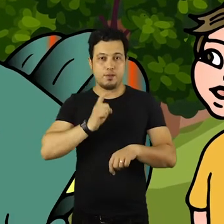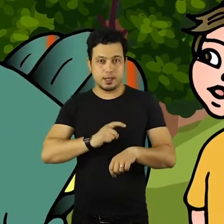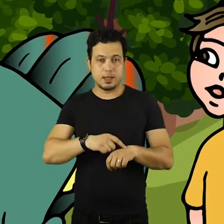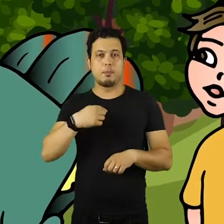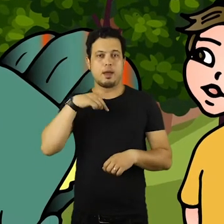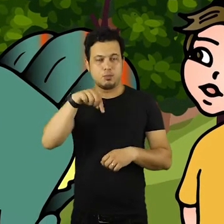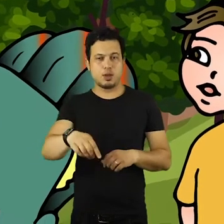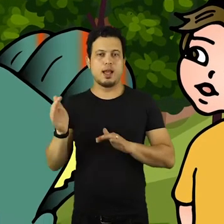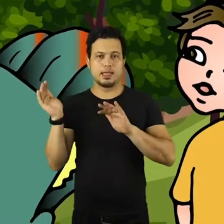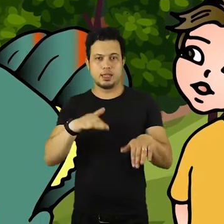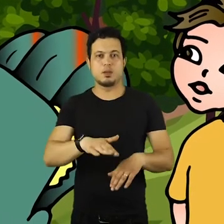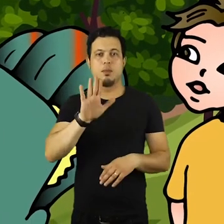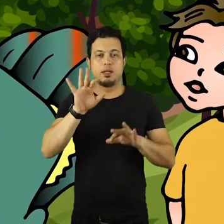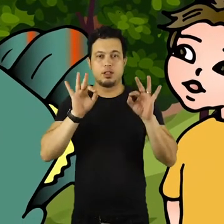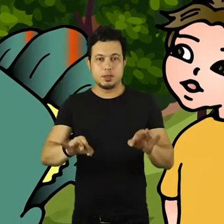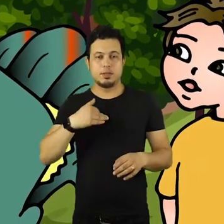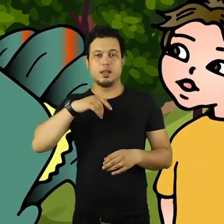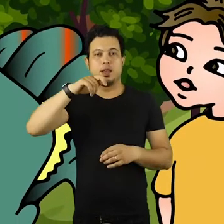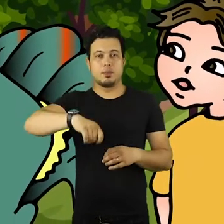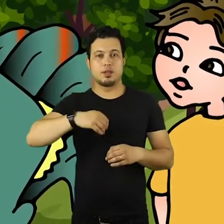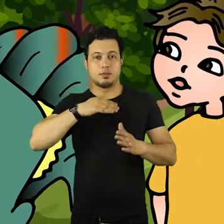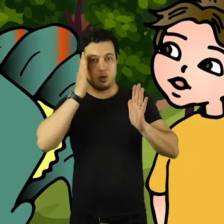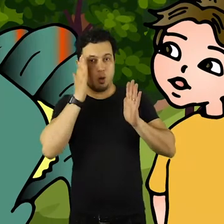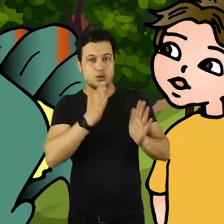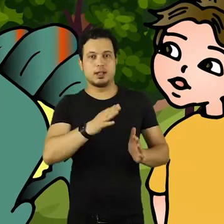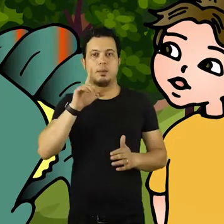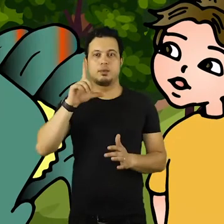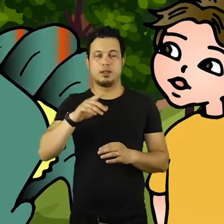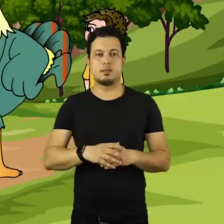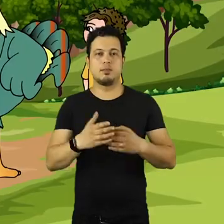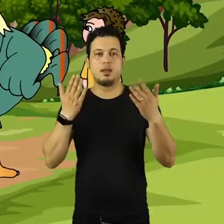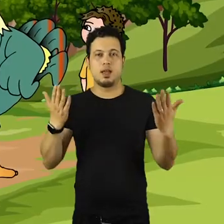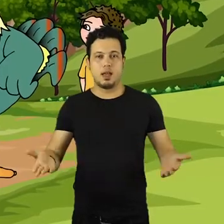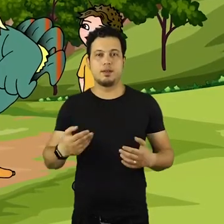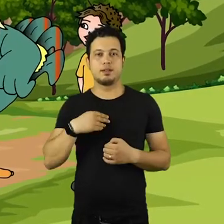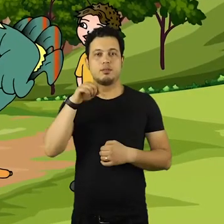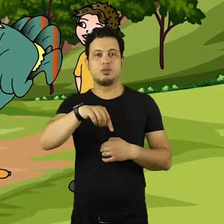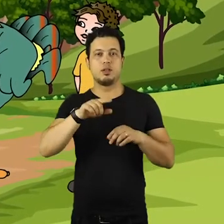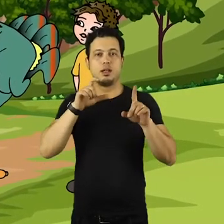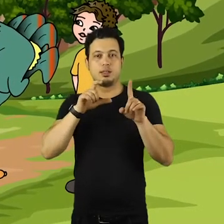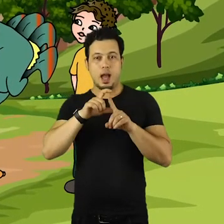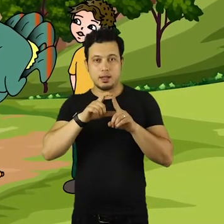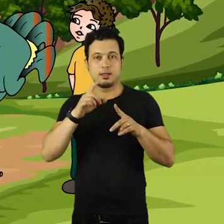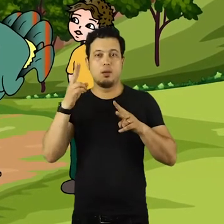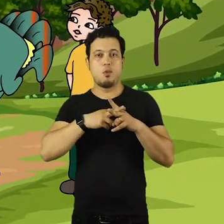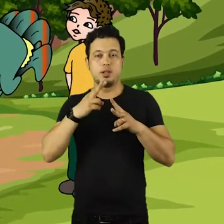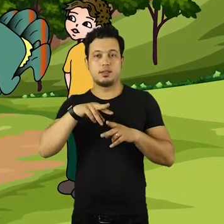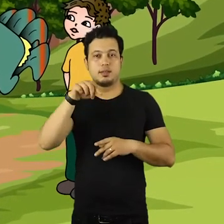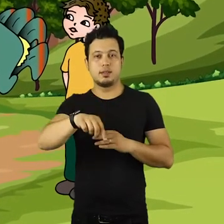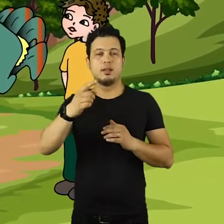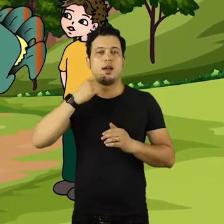vaktimizde sizi buraya getireceğim. Ama şimdi yapacaklarımıza odaklanmalıyız. Evet, Dinosopolis antik